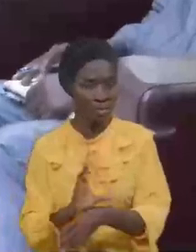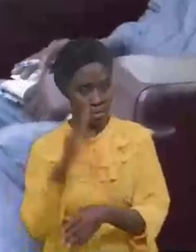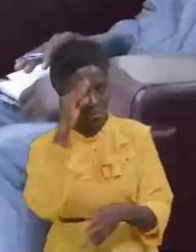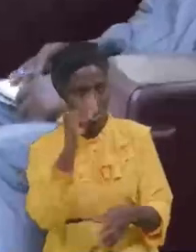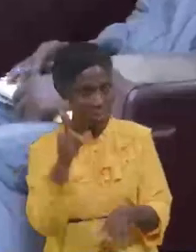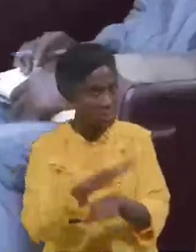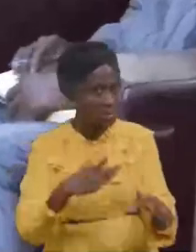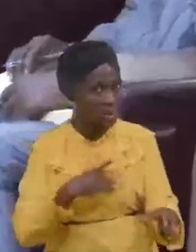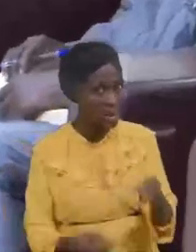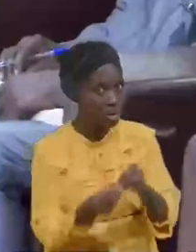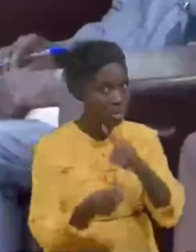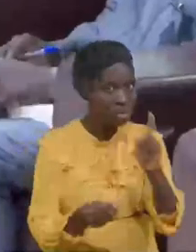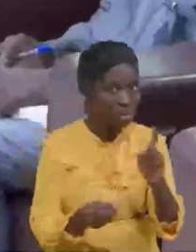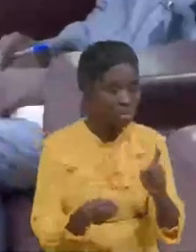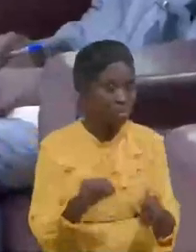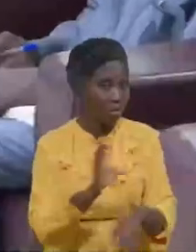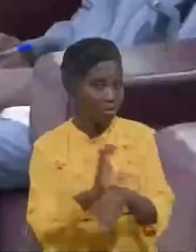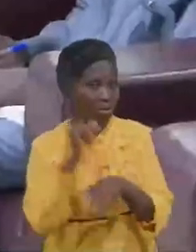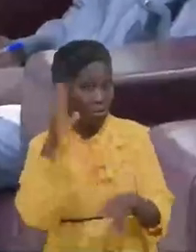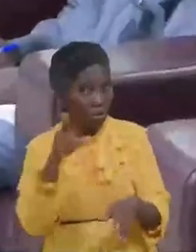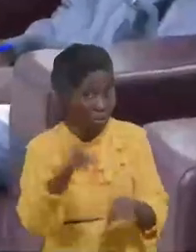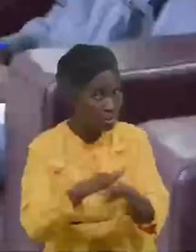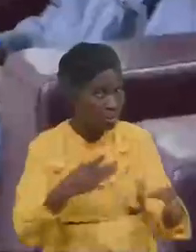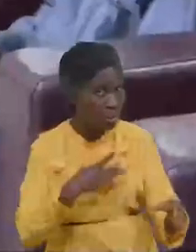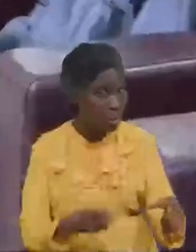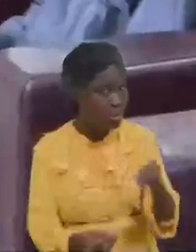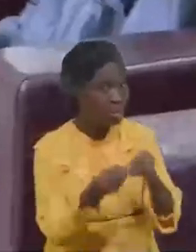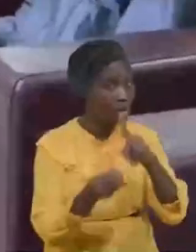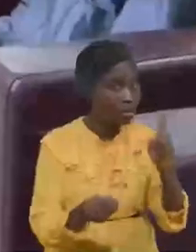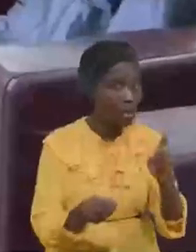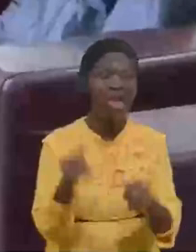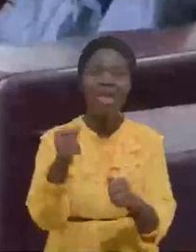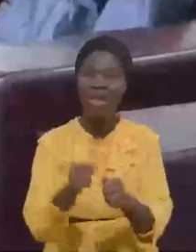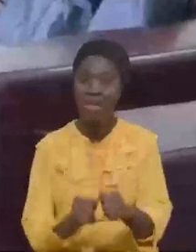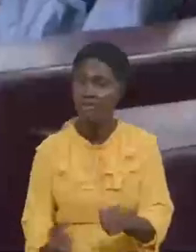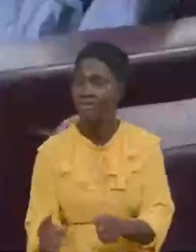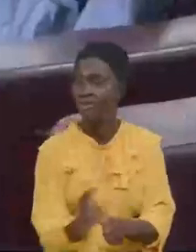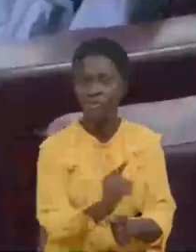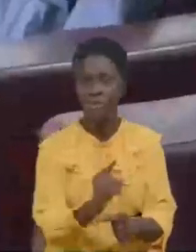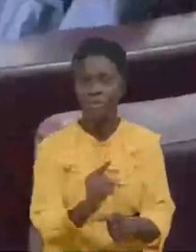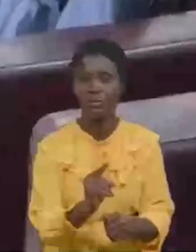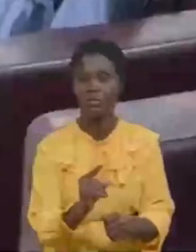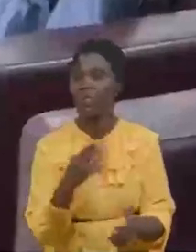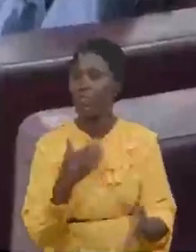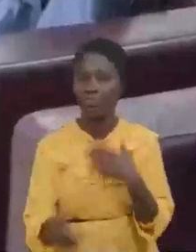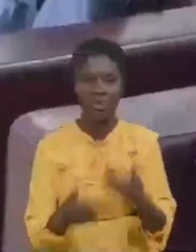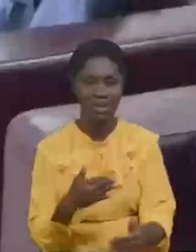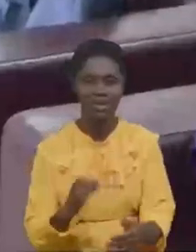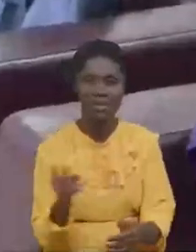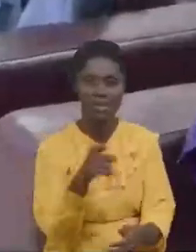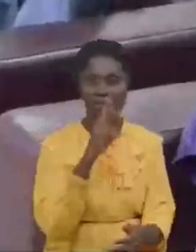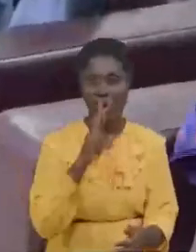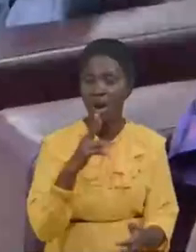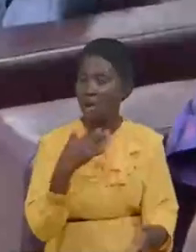vas à l'église, ne veux-tu pas l'addition? Religieux, ne veux-tu pas l'addition? Tout le monde, où que vous vous trouviez, où, et quel